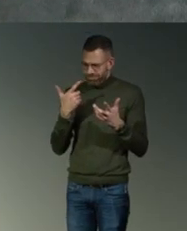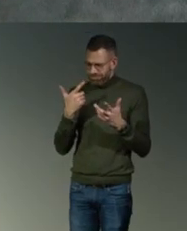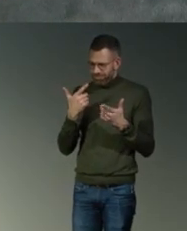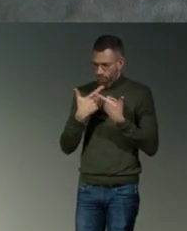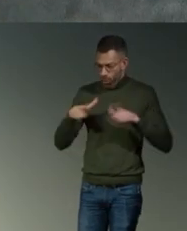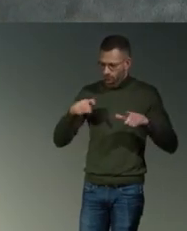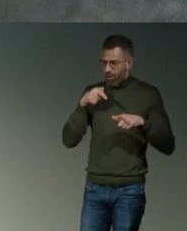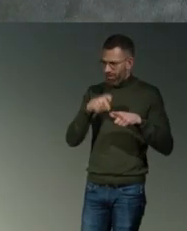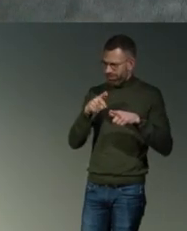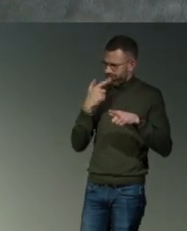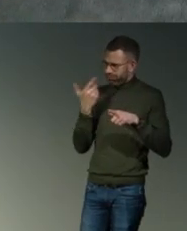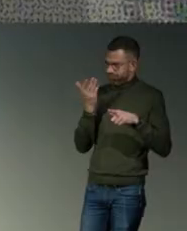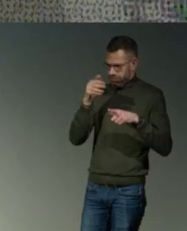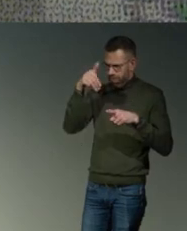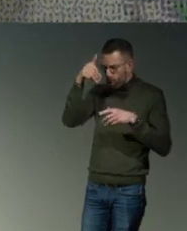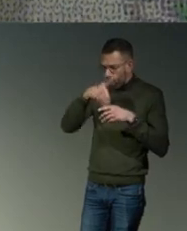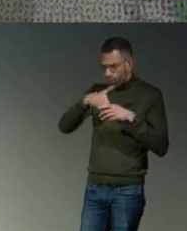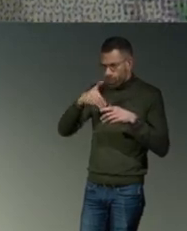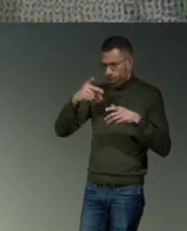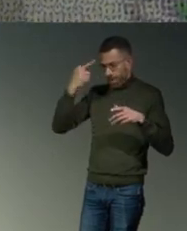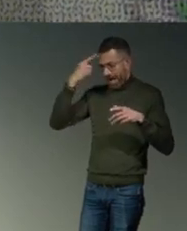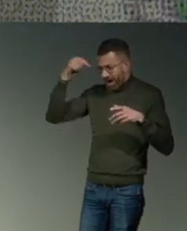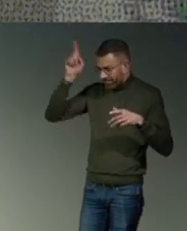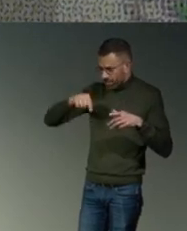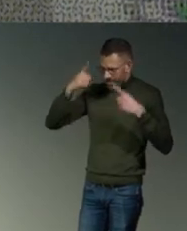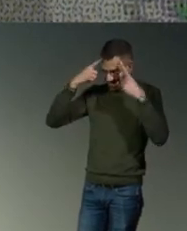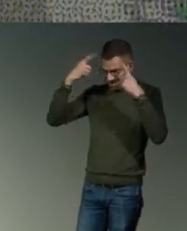une langue en quelque sorte porteuse d'une idéologie incroyablement,